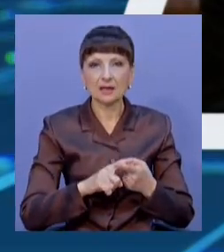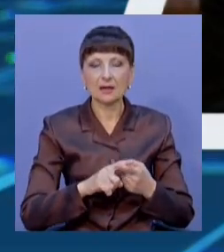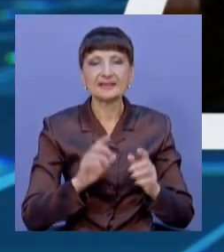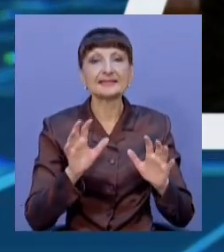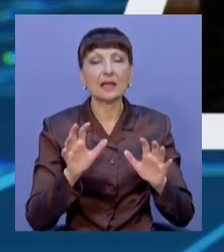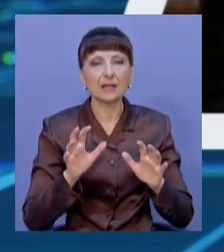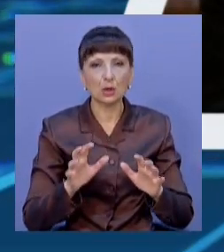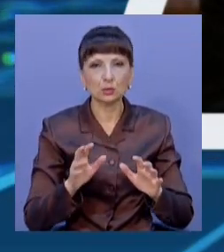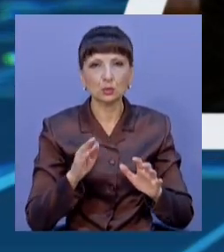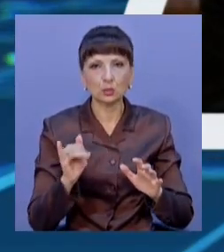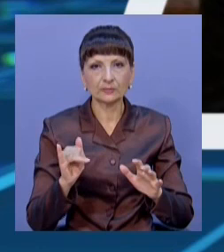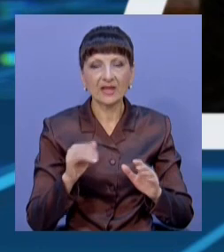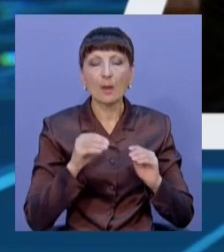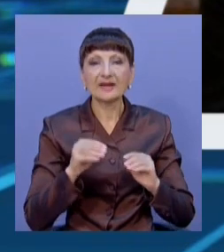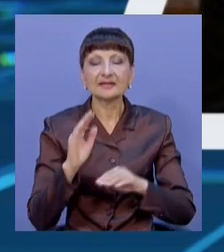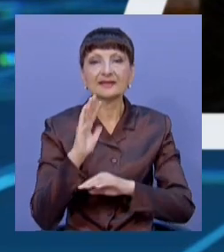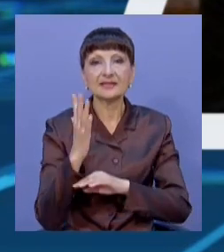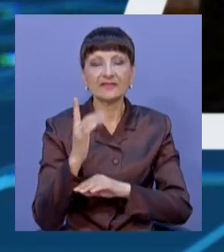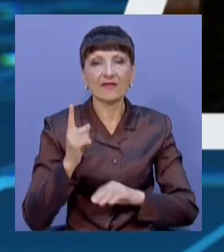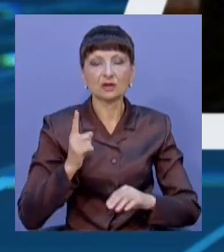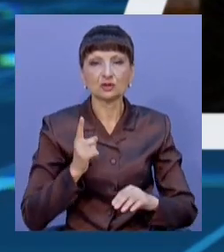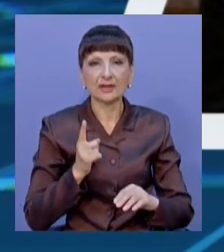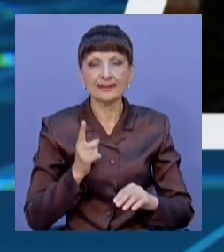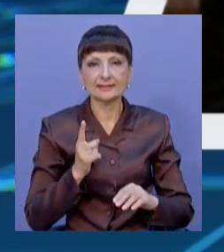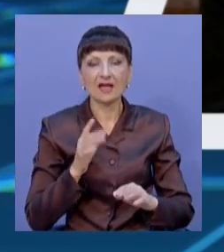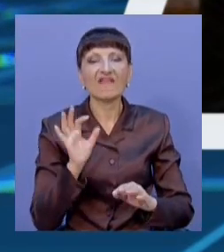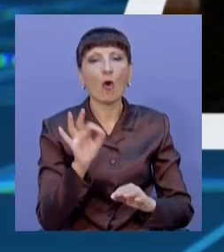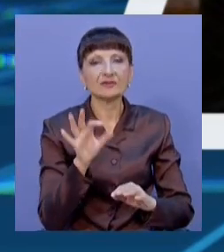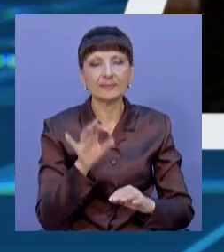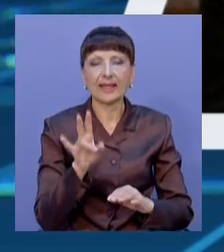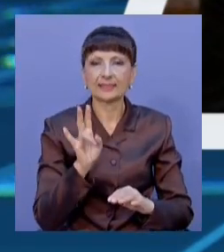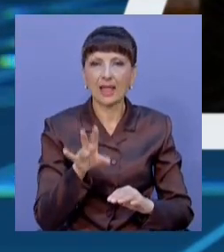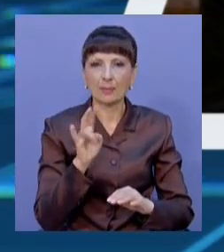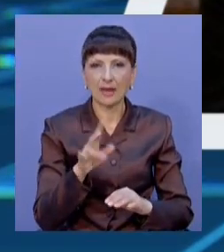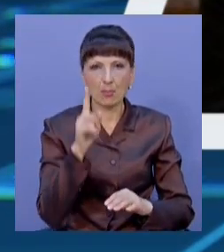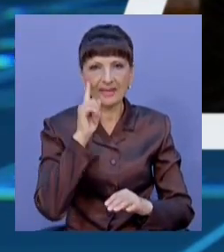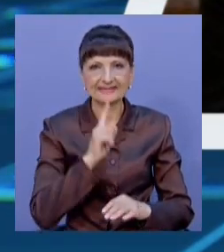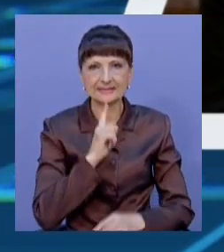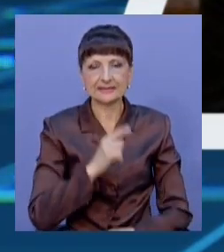стандарту, посадка деревьев ожидается в октябре, в ноябре месяцах.